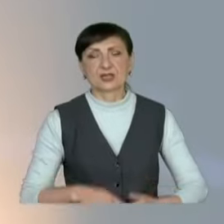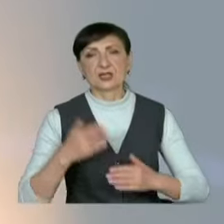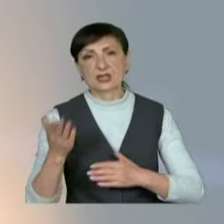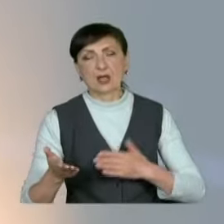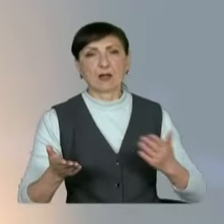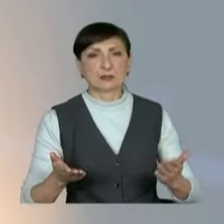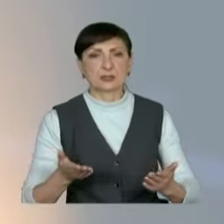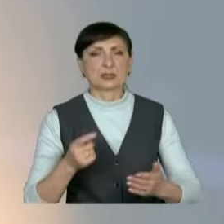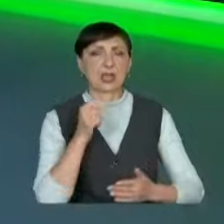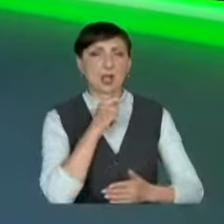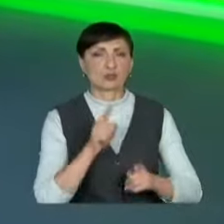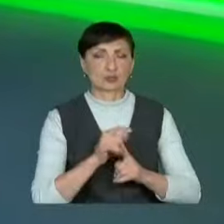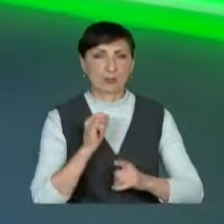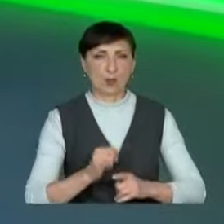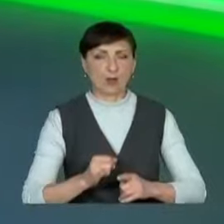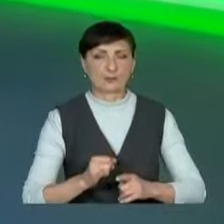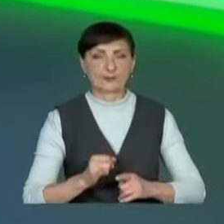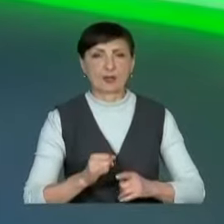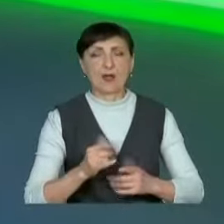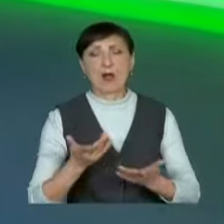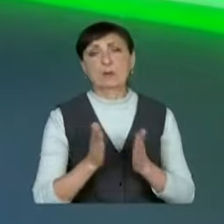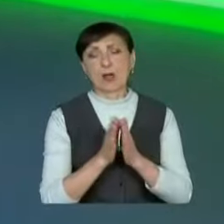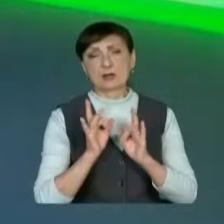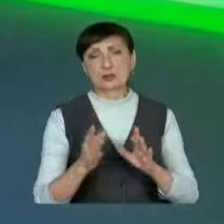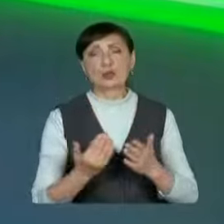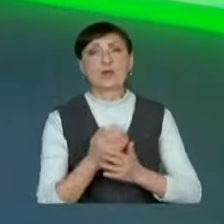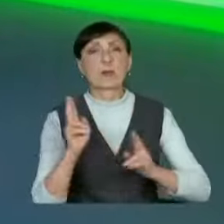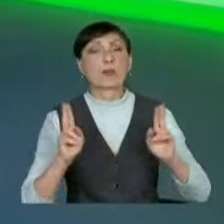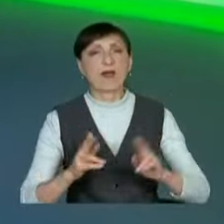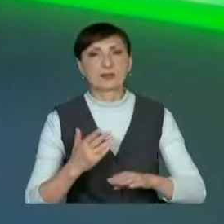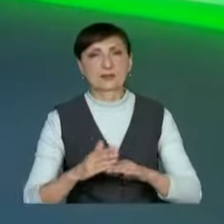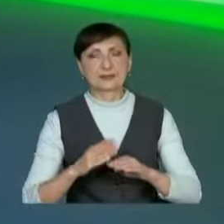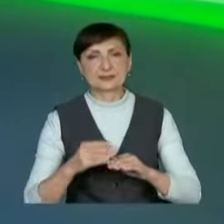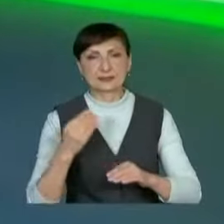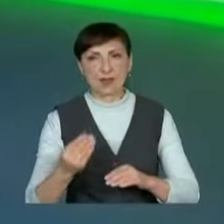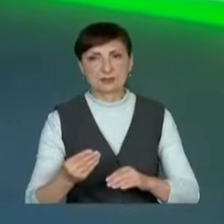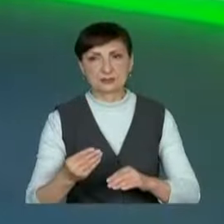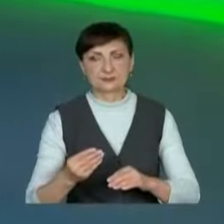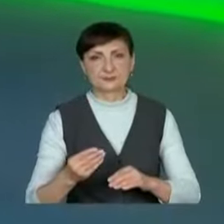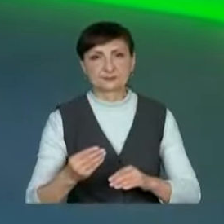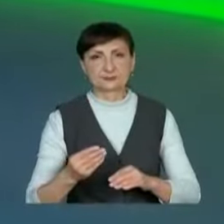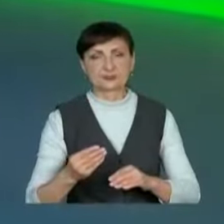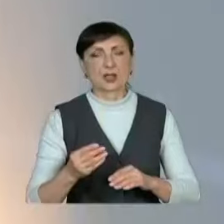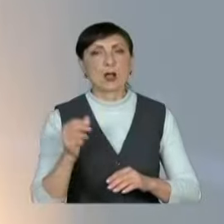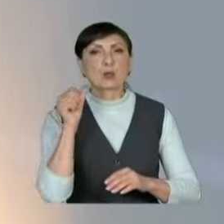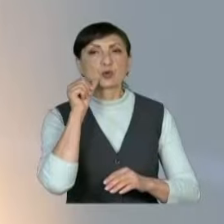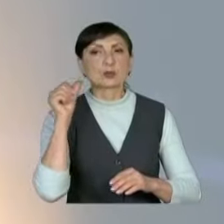для экономики. Расскажите о новых правилах кредитования. В прошлом